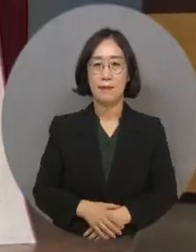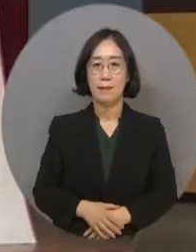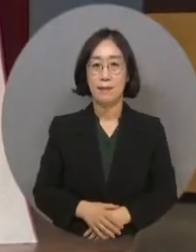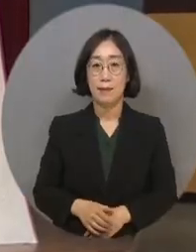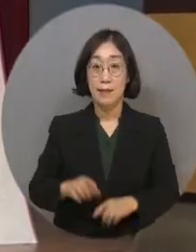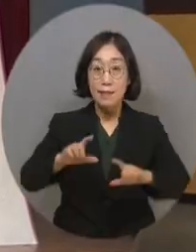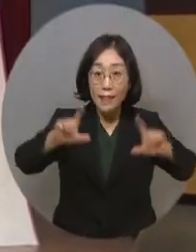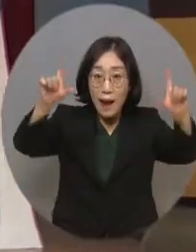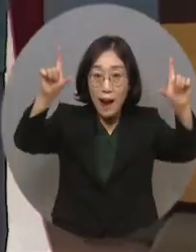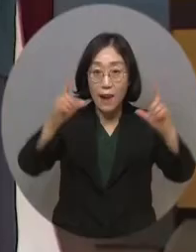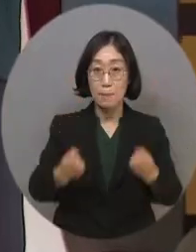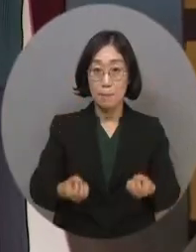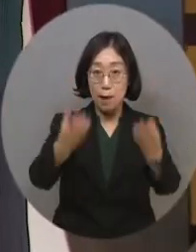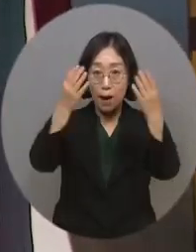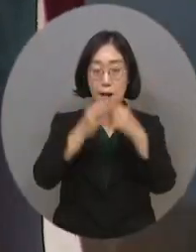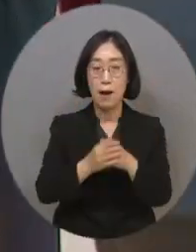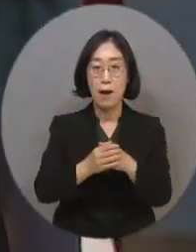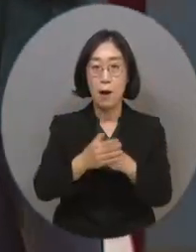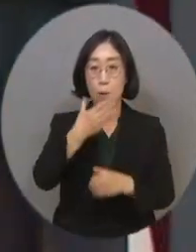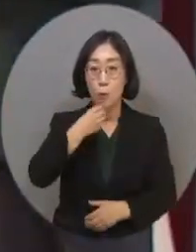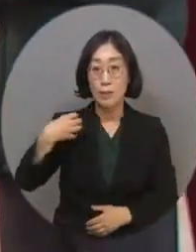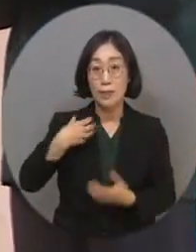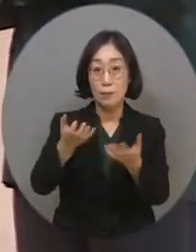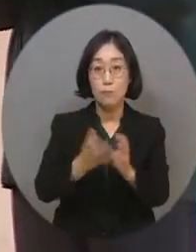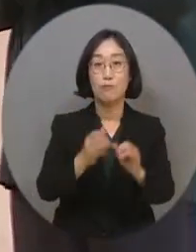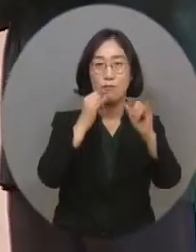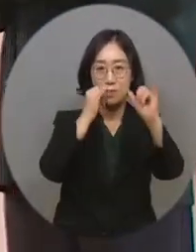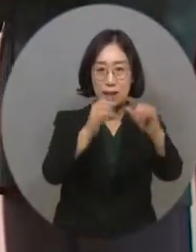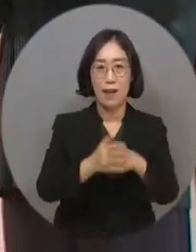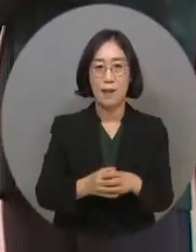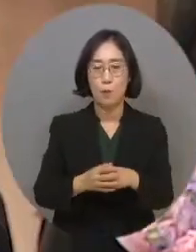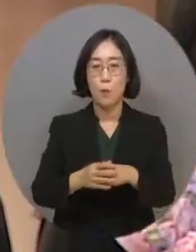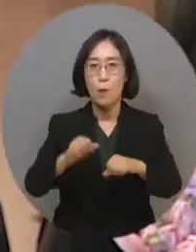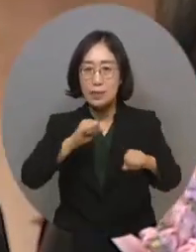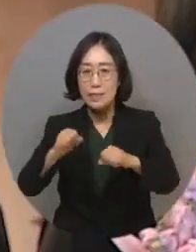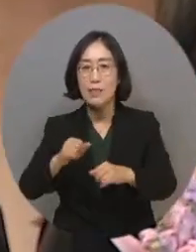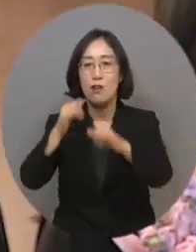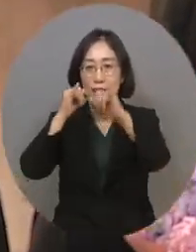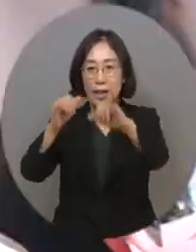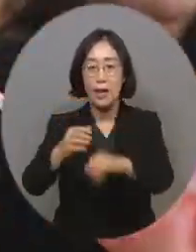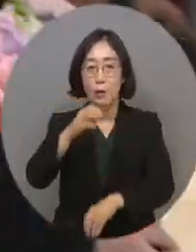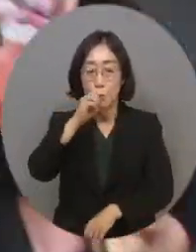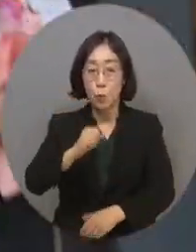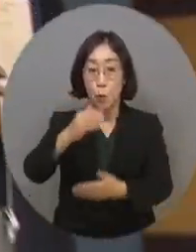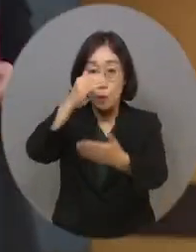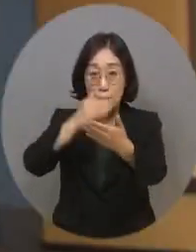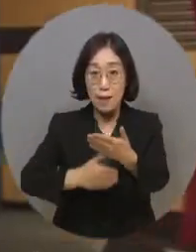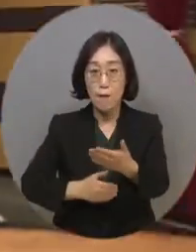한편 이날 시상식에서는 보건복지부 장관 표창, 우수실천상, 이달의 좋은 기사